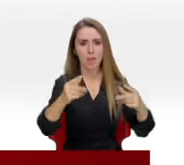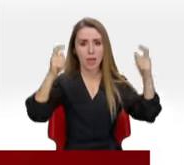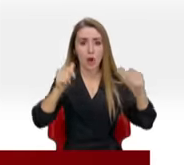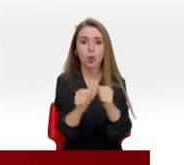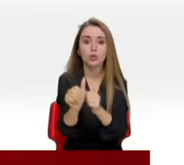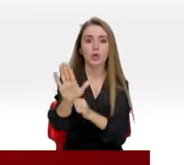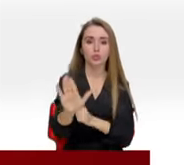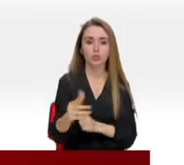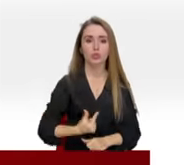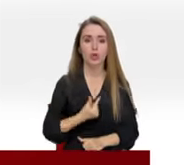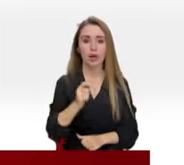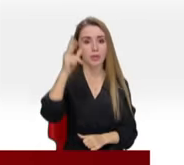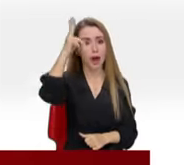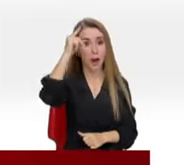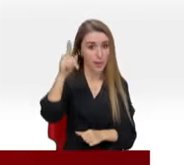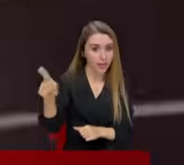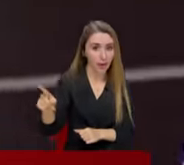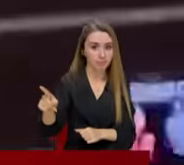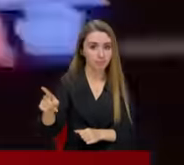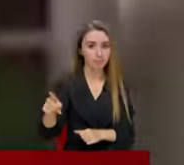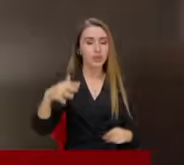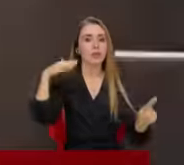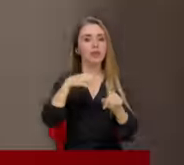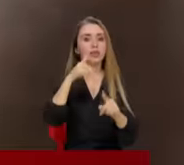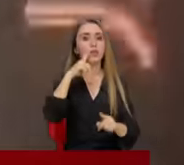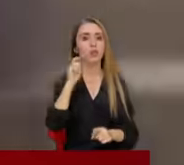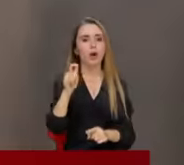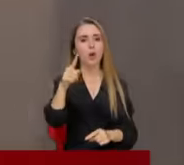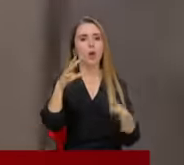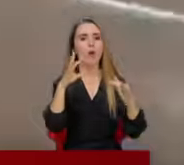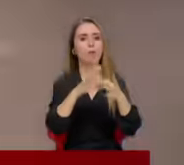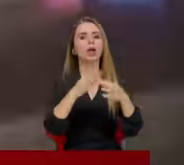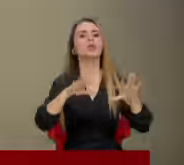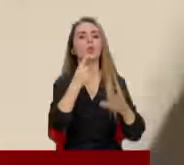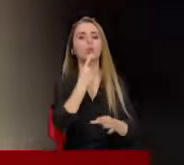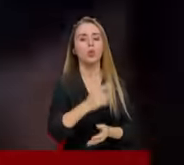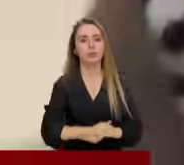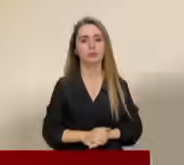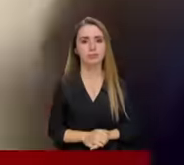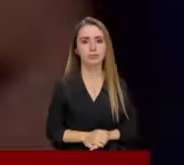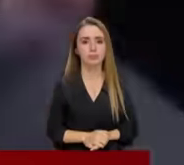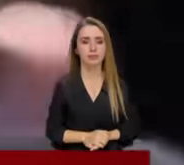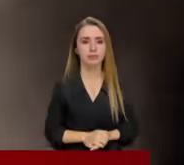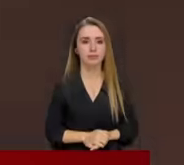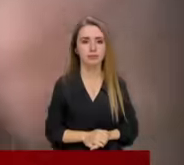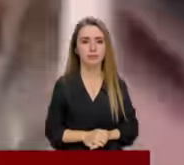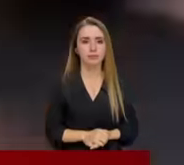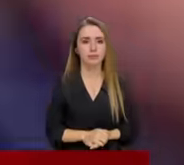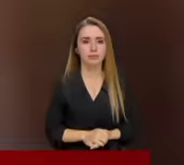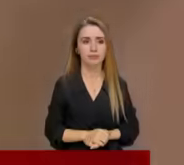alanlardan uzak durun uyarısı yapan Amerika Birleşik Devletleri de saldırıda Ukrayna'nın parmağı olmadığını savundu.